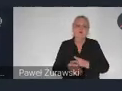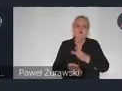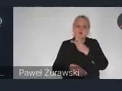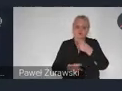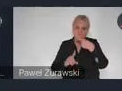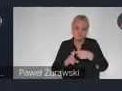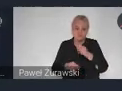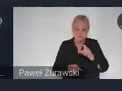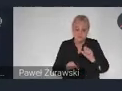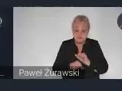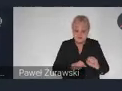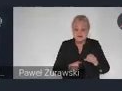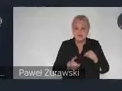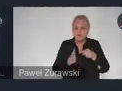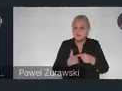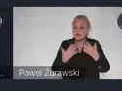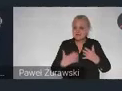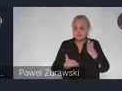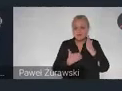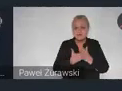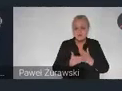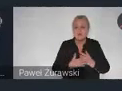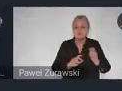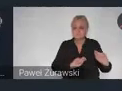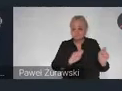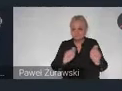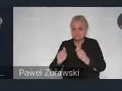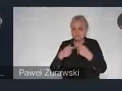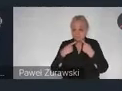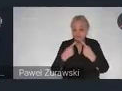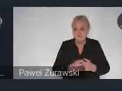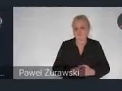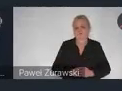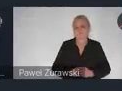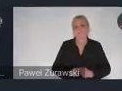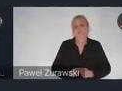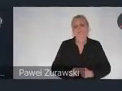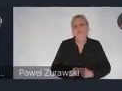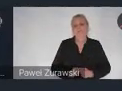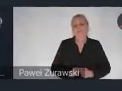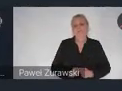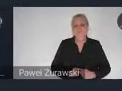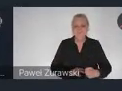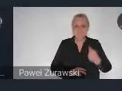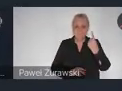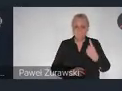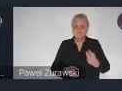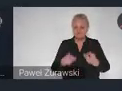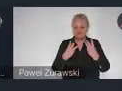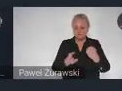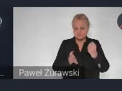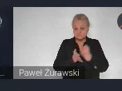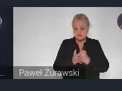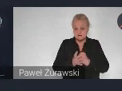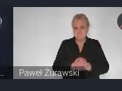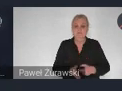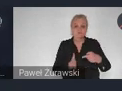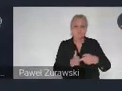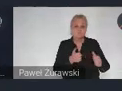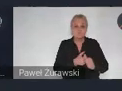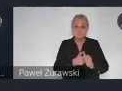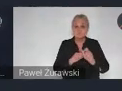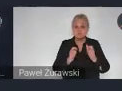plus Chciałbym tylko tutaj zwrócić uwagę na jedną ważną rzecz a